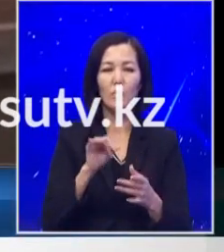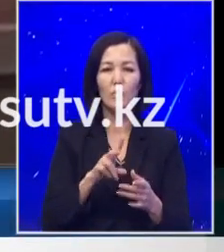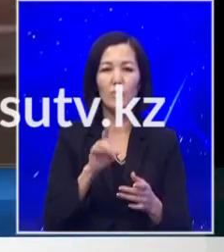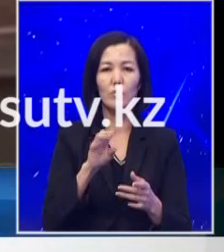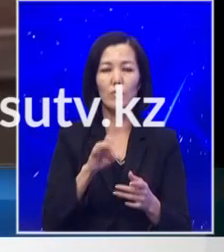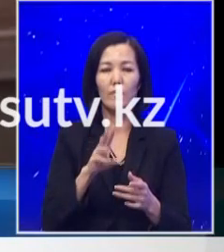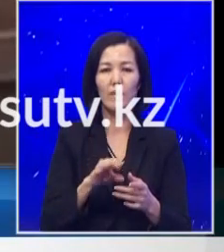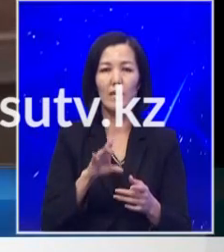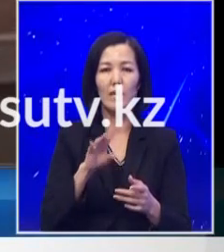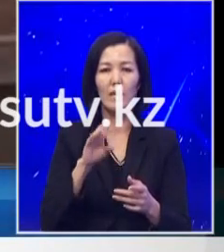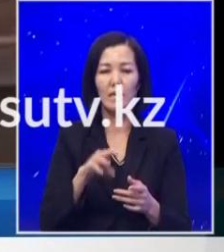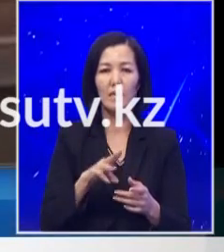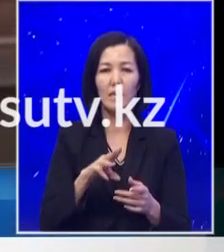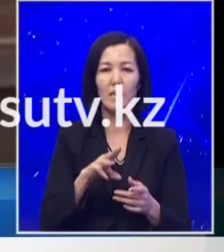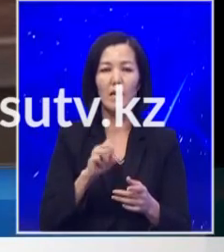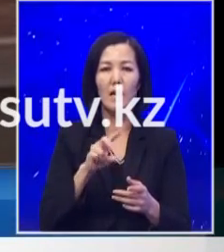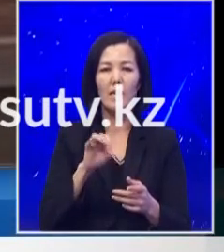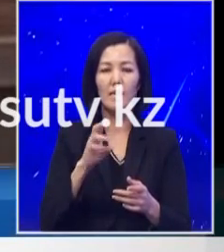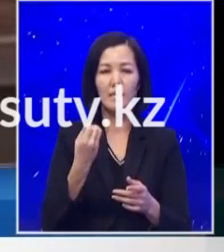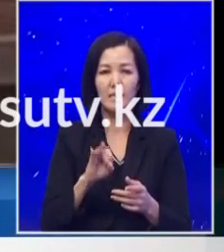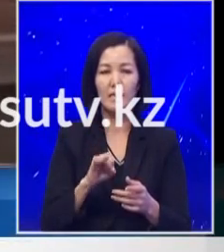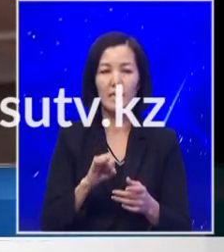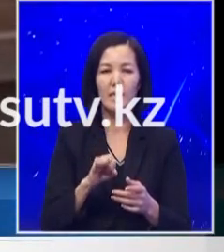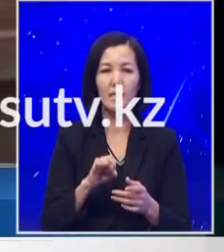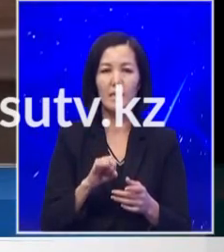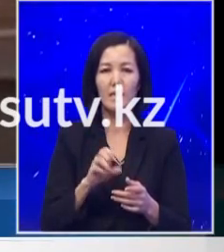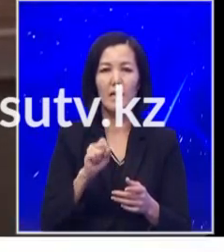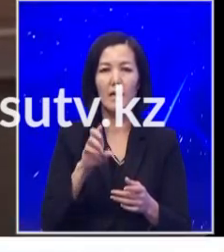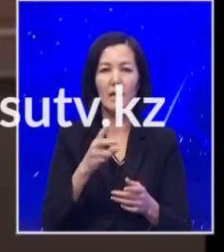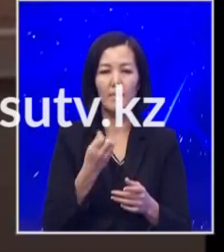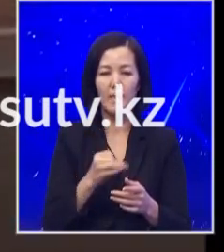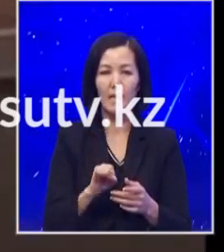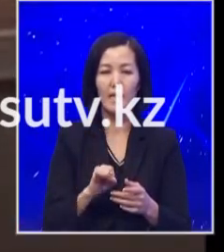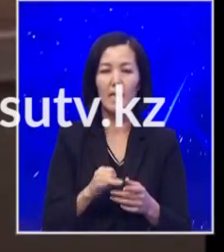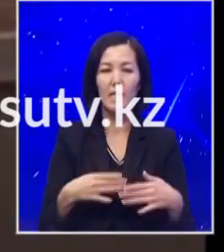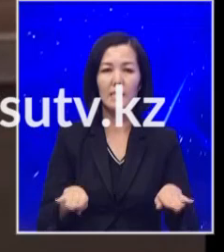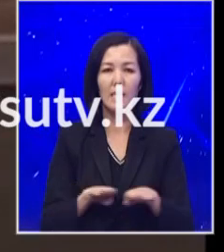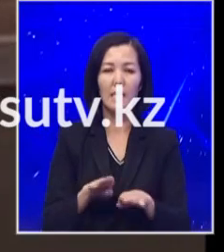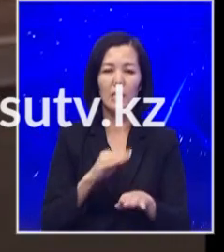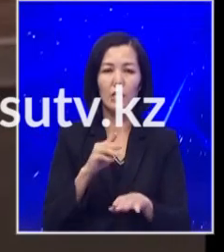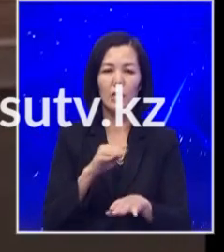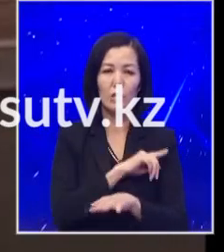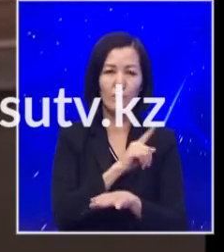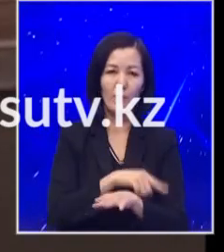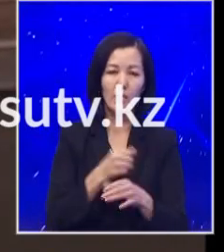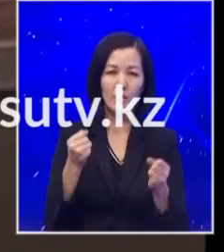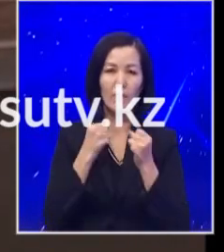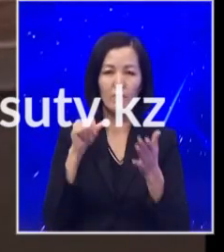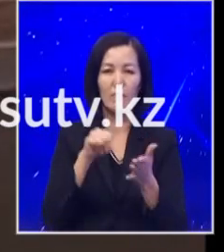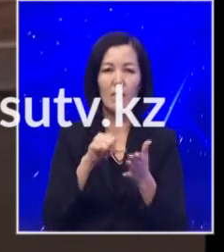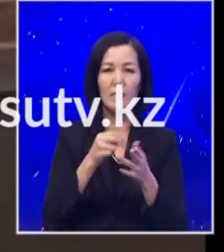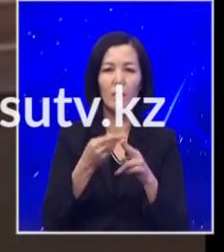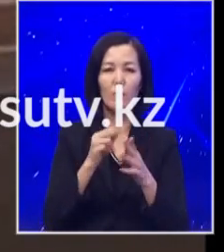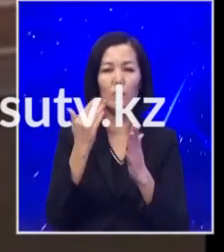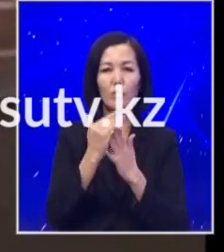Чиншанло, Егор Сон, Алексей Дроздов, Сайрамкес Ақмолда және Абылай Ауылханов сынды жетісулық атлеттер өнер көрсетеді. Бұл